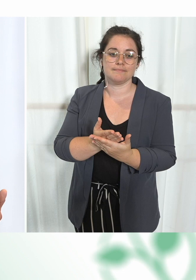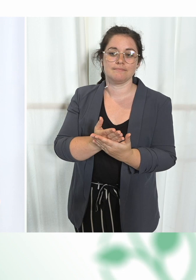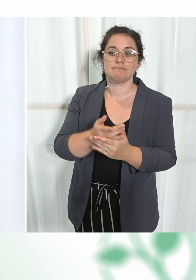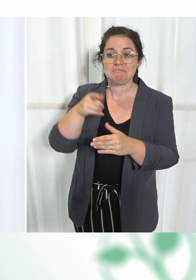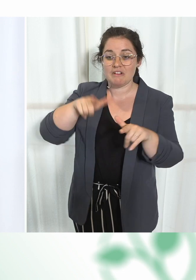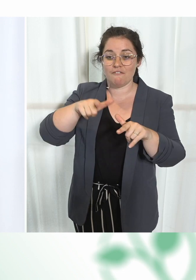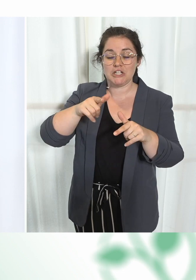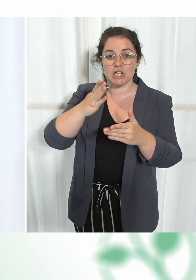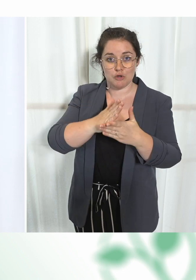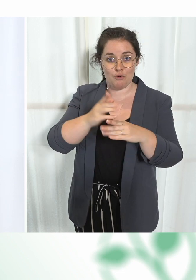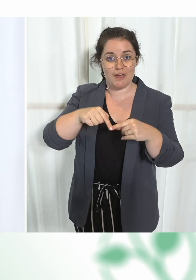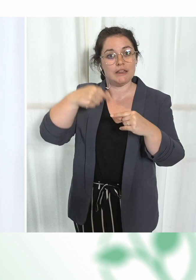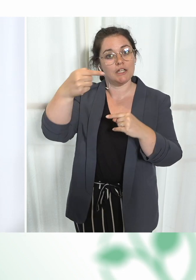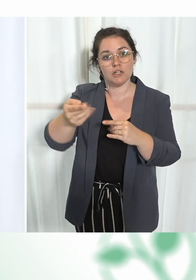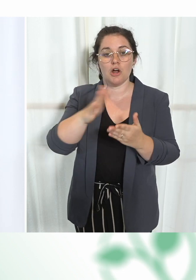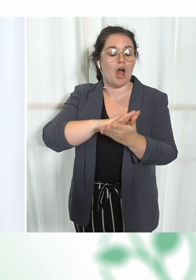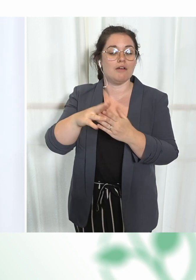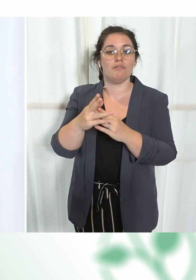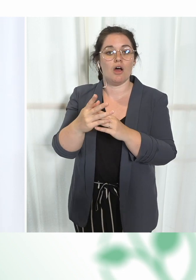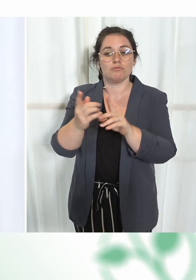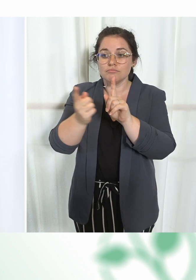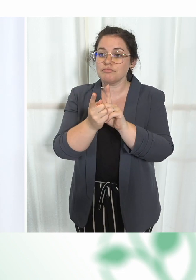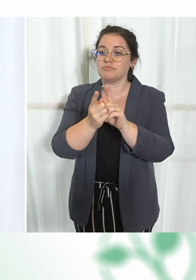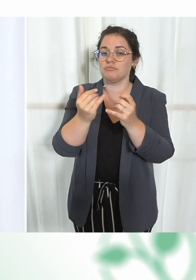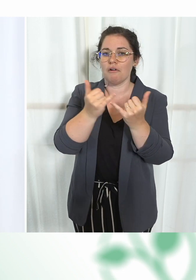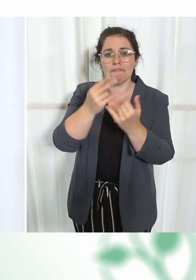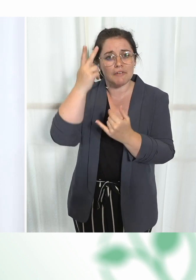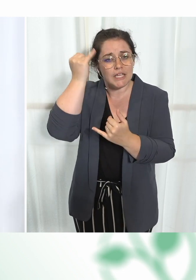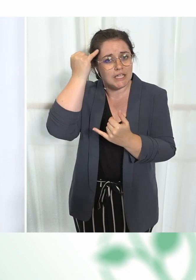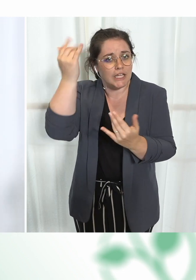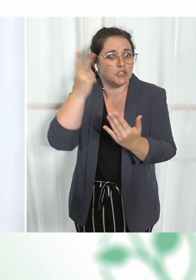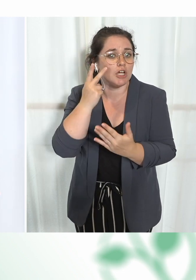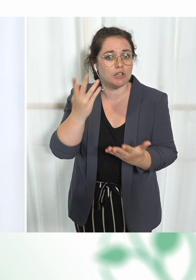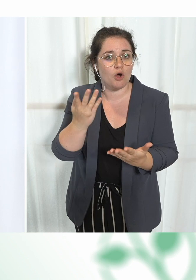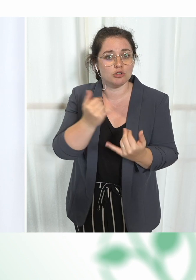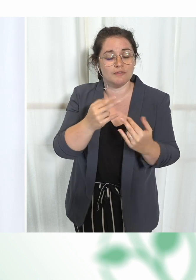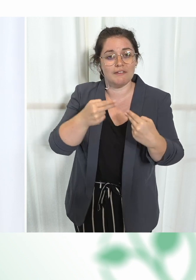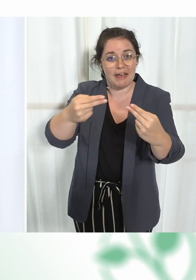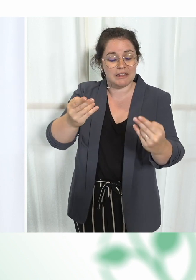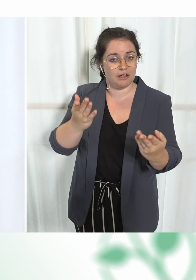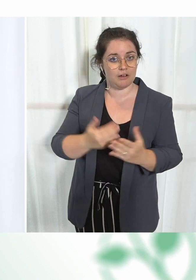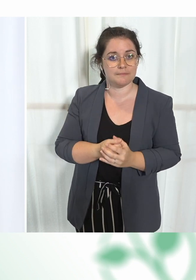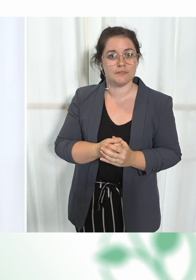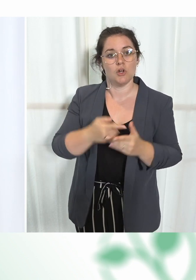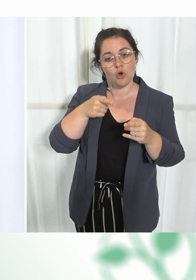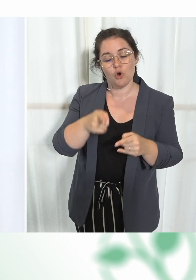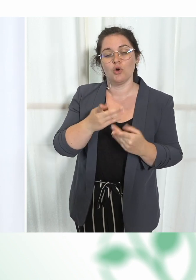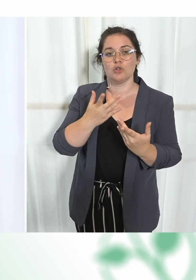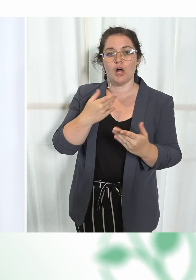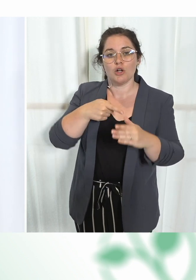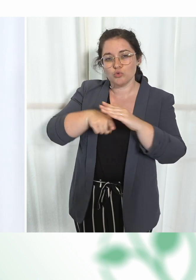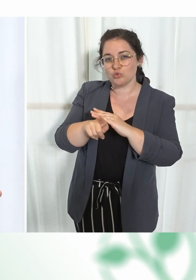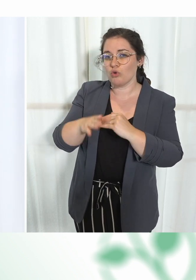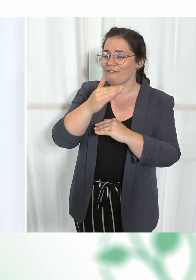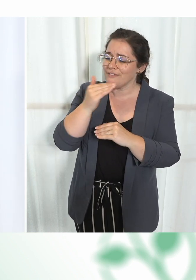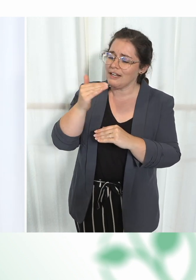an die Veranstaltung, dass man sich einfach mal zusammensetzt und sagt, wie sind denn die Ideen und wie könnte es weitergehen? Und dafür haben wir Zugang zu